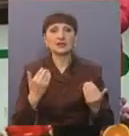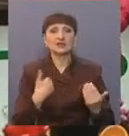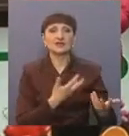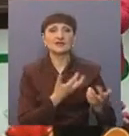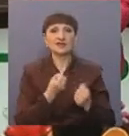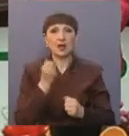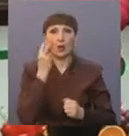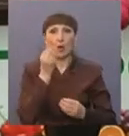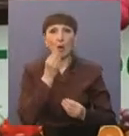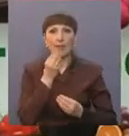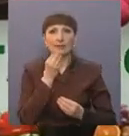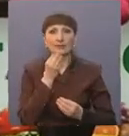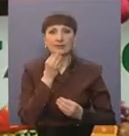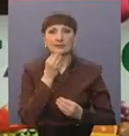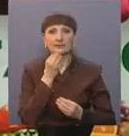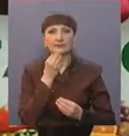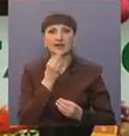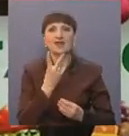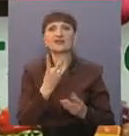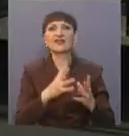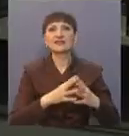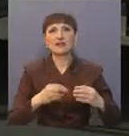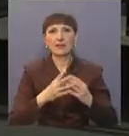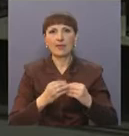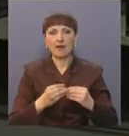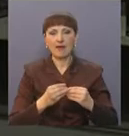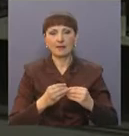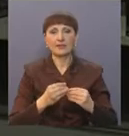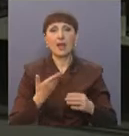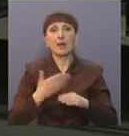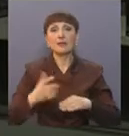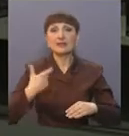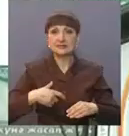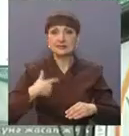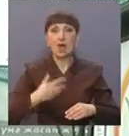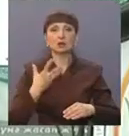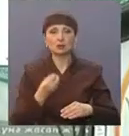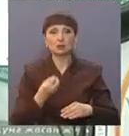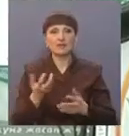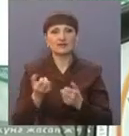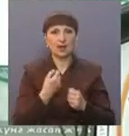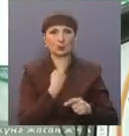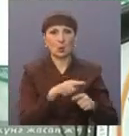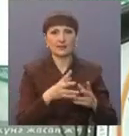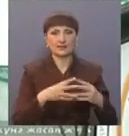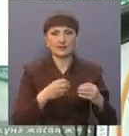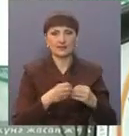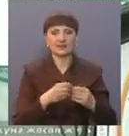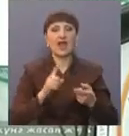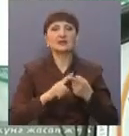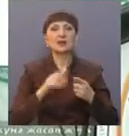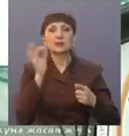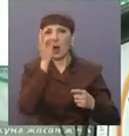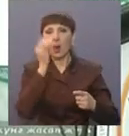обеды на 2 семьи, помимо себя еще. Основываясь на